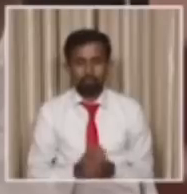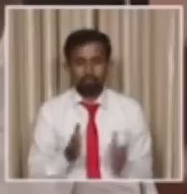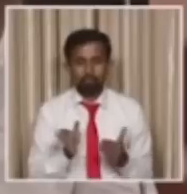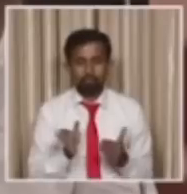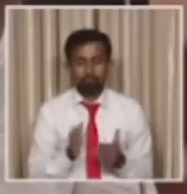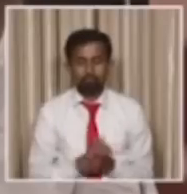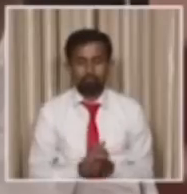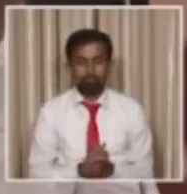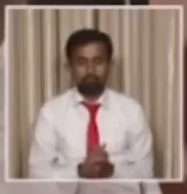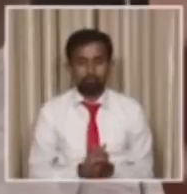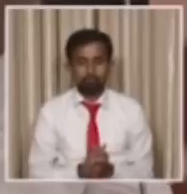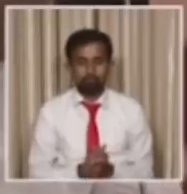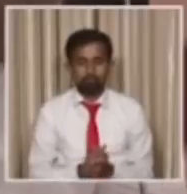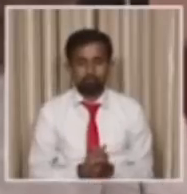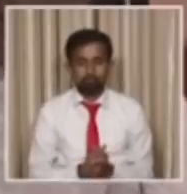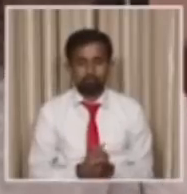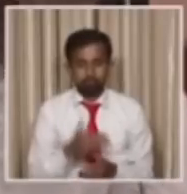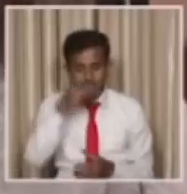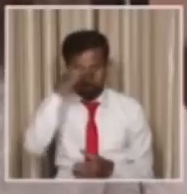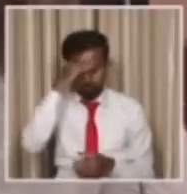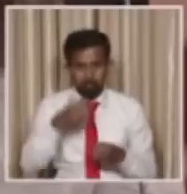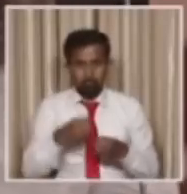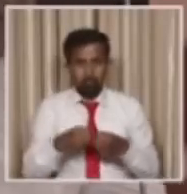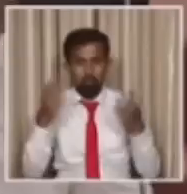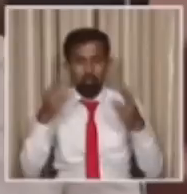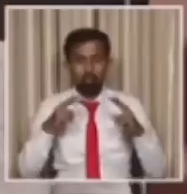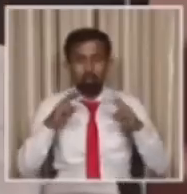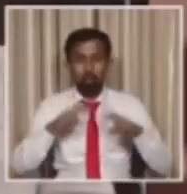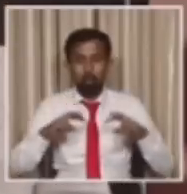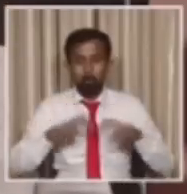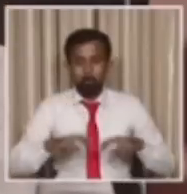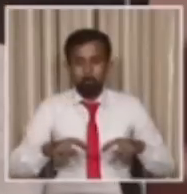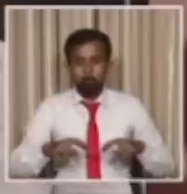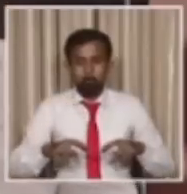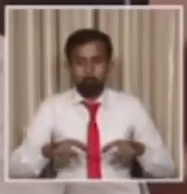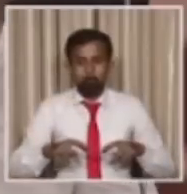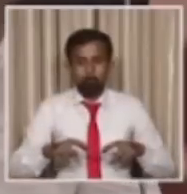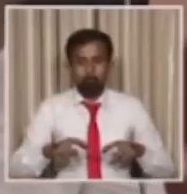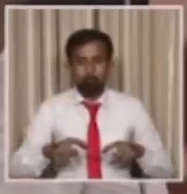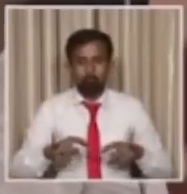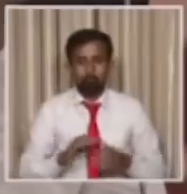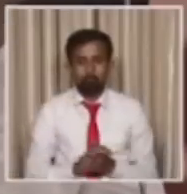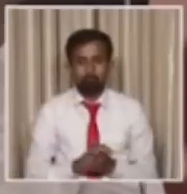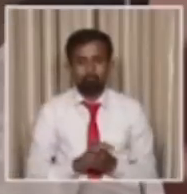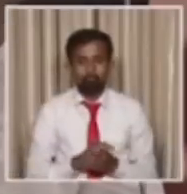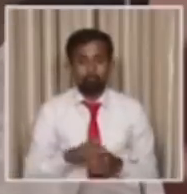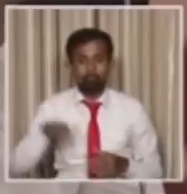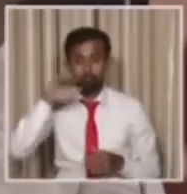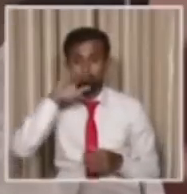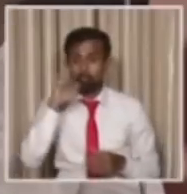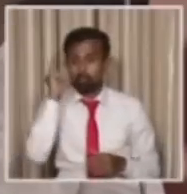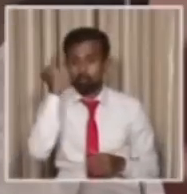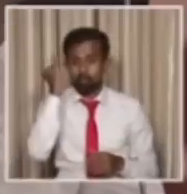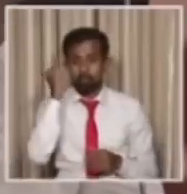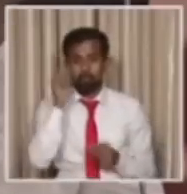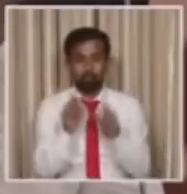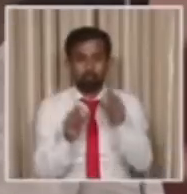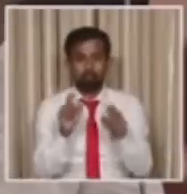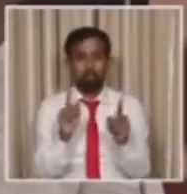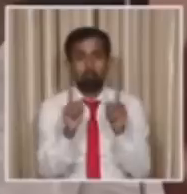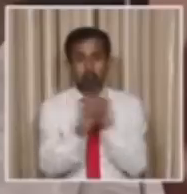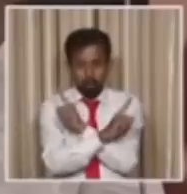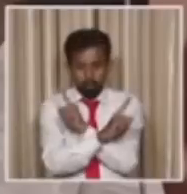තමයි පාස්කුල් ප්‍රහාරයේ විමර්ශනය කරපු ජ්‍යෙෂ්ඨ නිලධාරී ඉන්නව මාරු කෙරුවා කියලා.